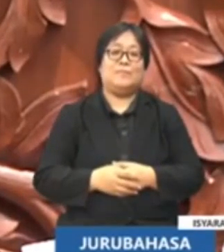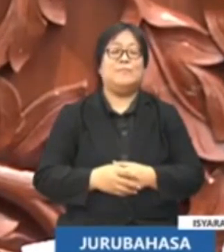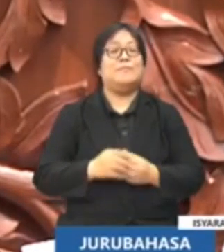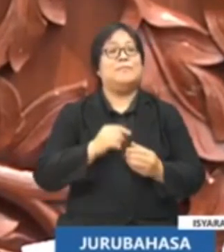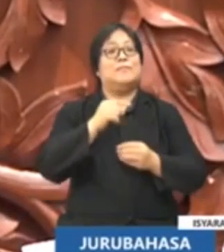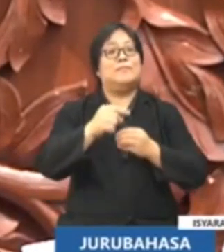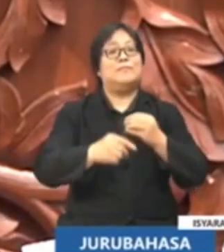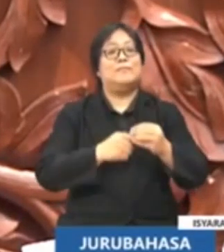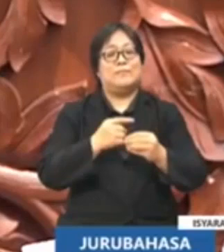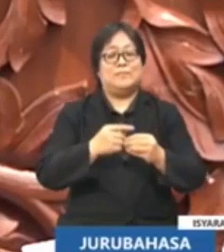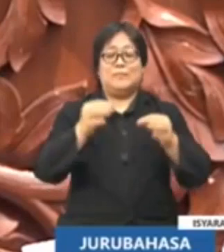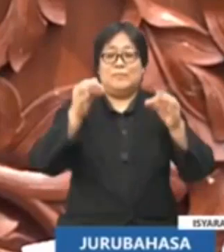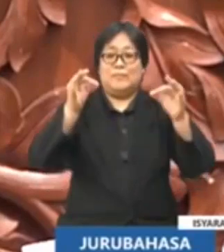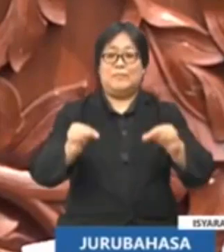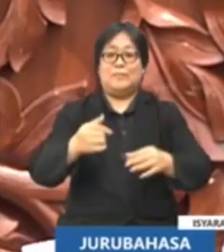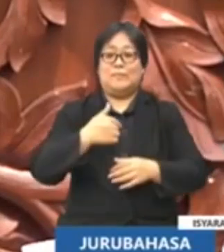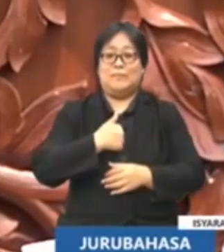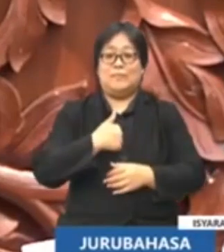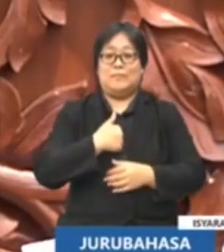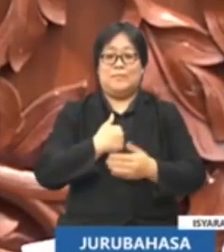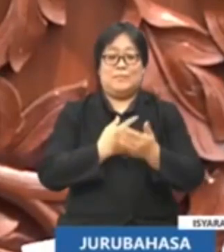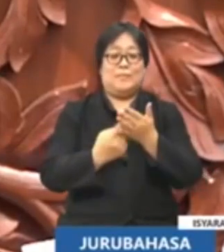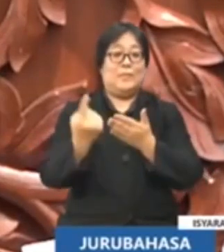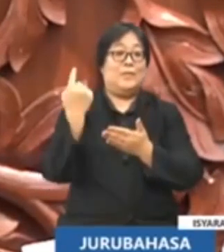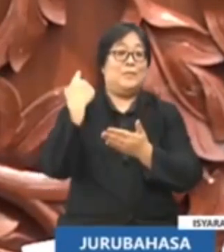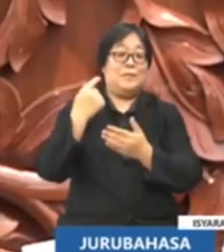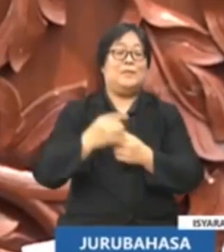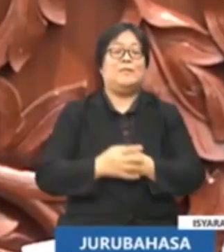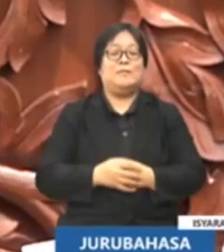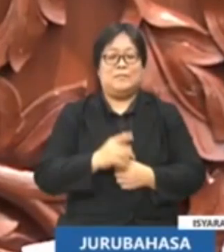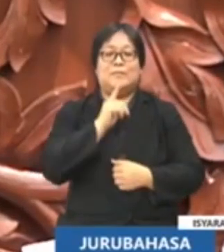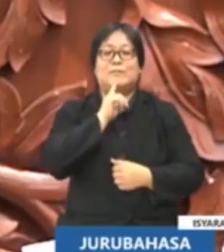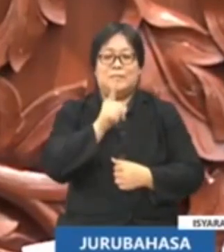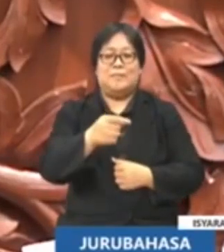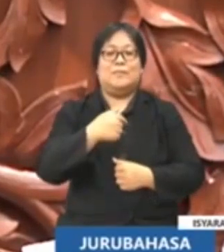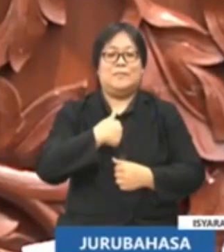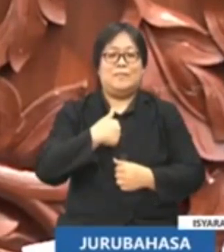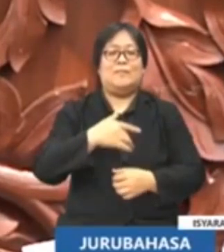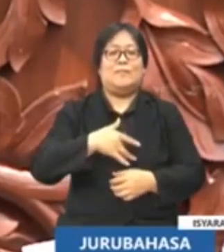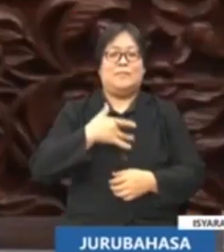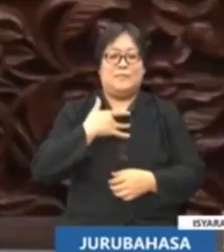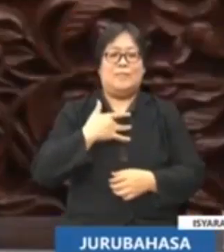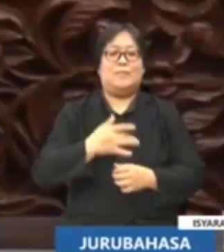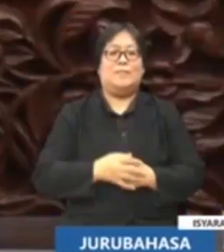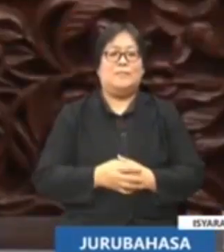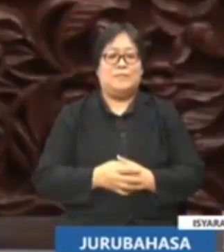yo Come naik keputusan saya Minggu sudah tuh sebenarnya sela-sela